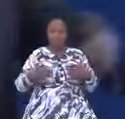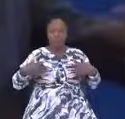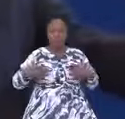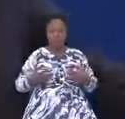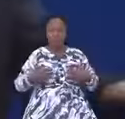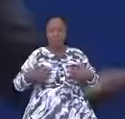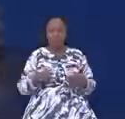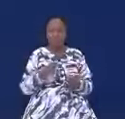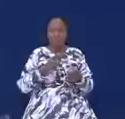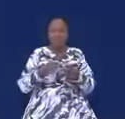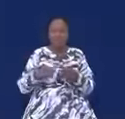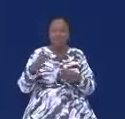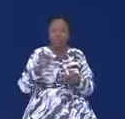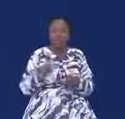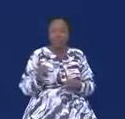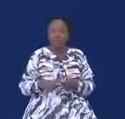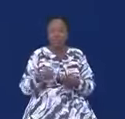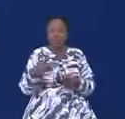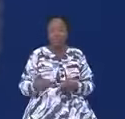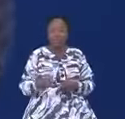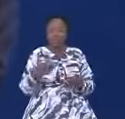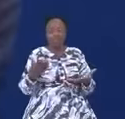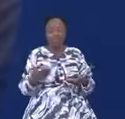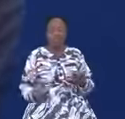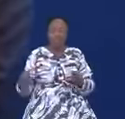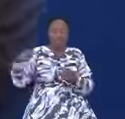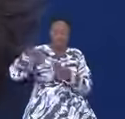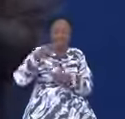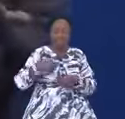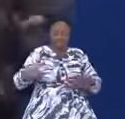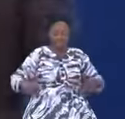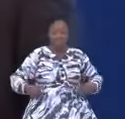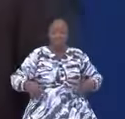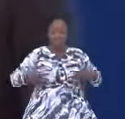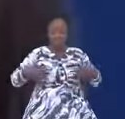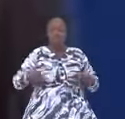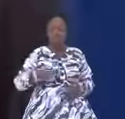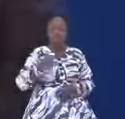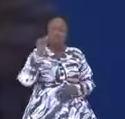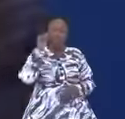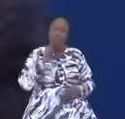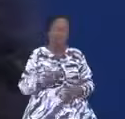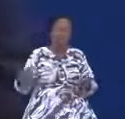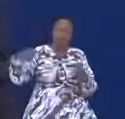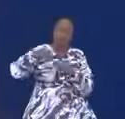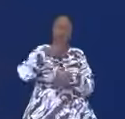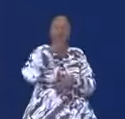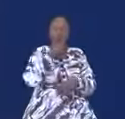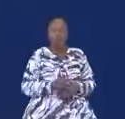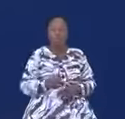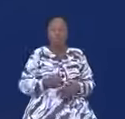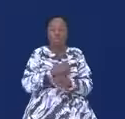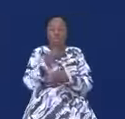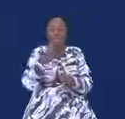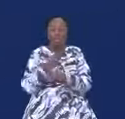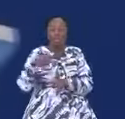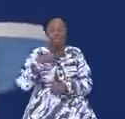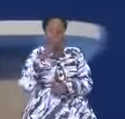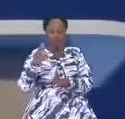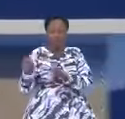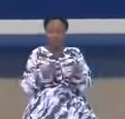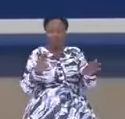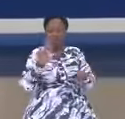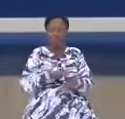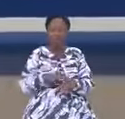ou jeunes adultes et à l'âge adulte nous avançons et jatte année c'est